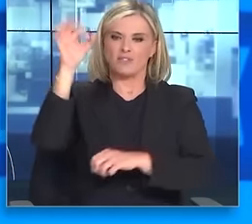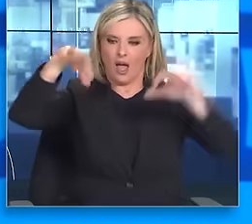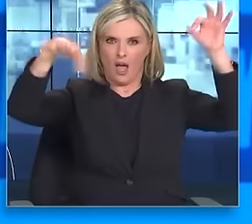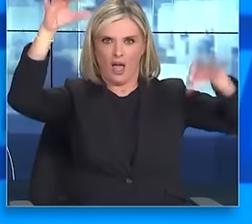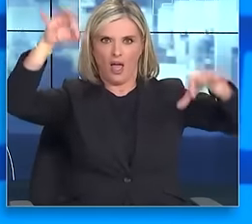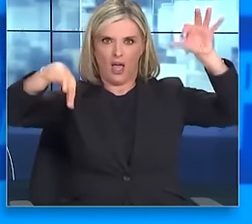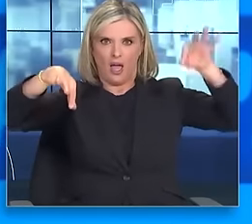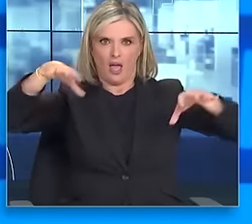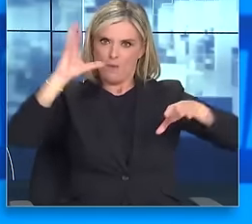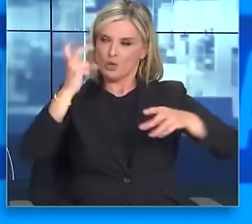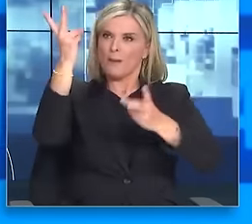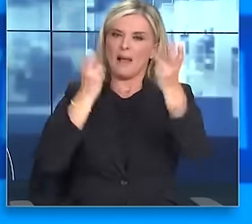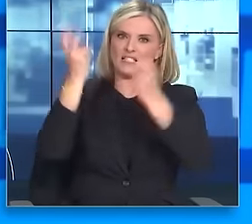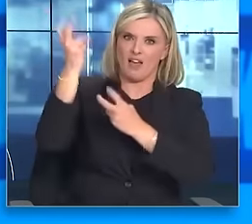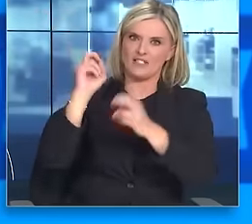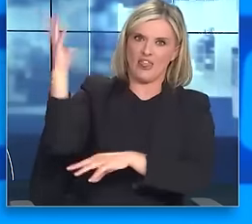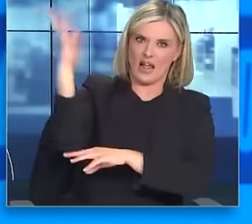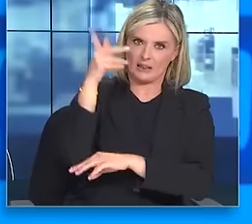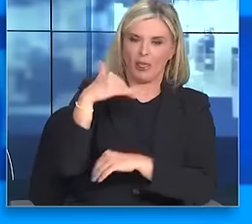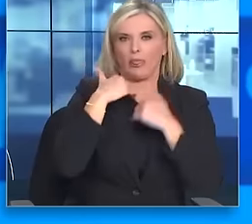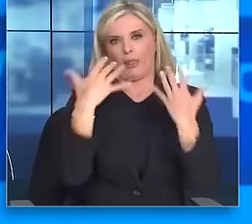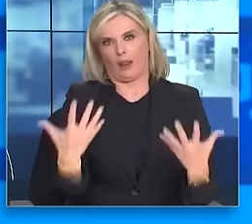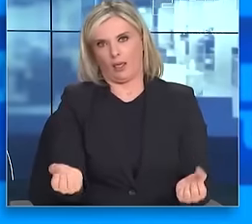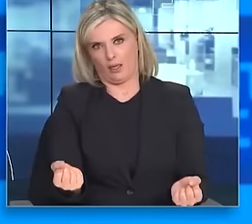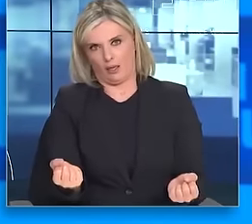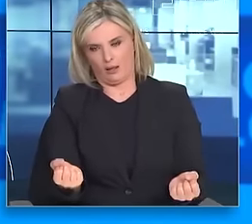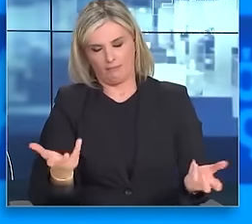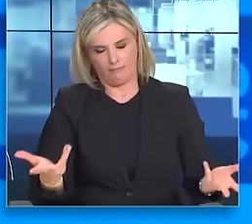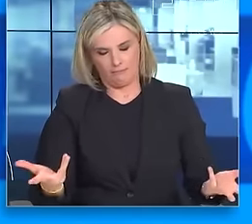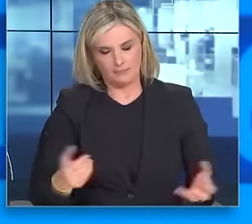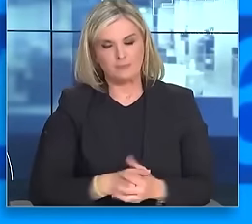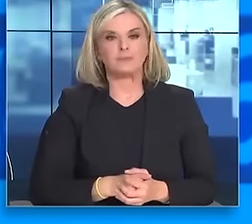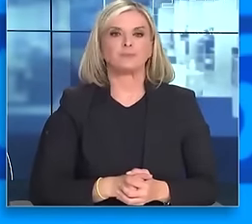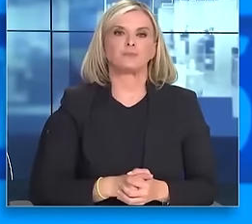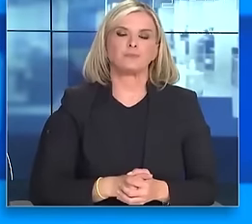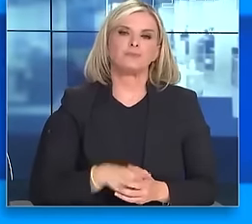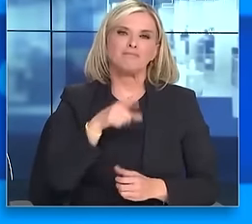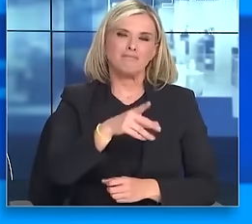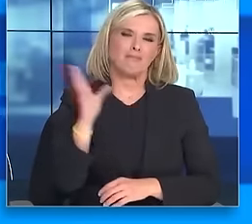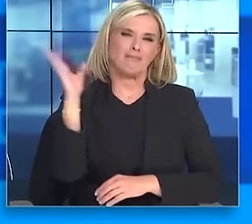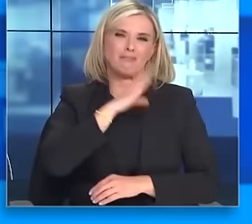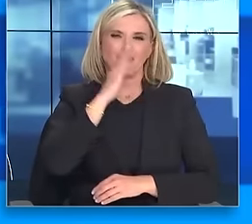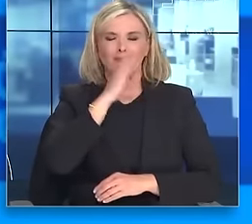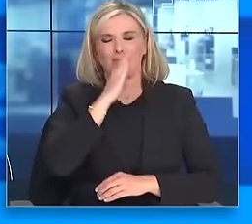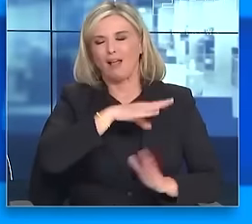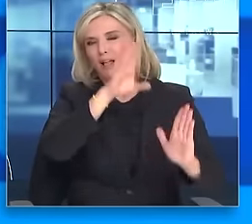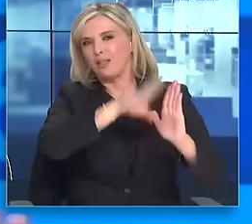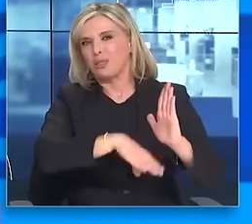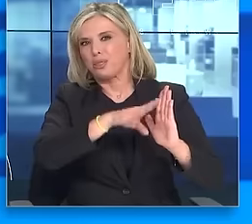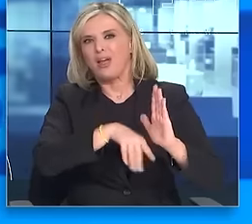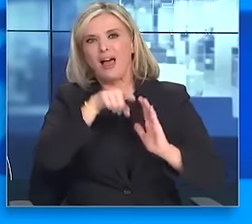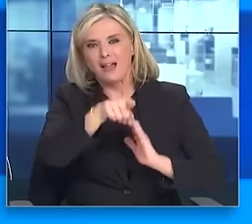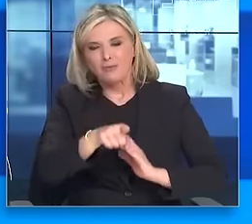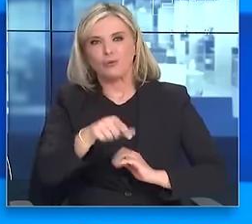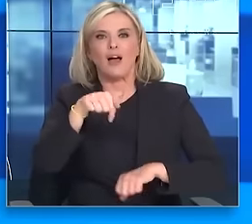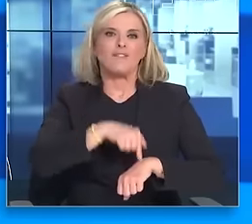Δημοκρατίας και με εμένα πρωθυπουργό. Το να τάζουμε χρήματα τα οποία δεν υπάρχουν είναι ο ορισμός του λαϊκισμού που οδήγησε τη χώρα σε χρεοκοπία. Τώρα